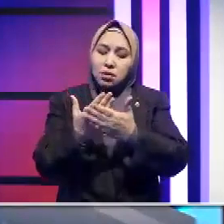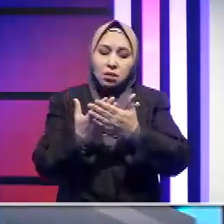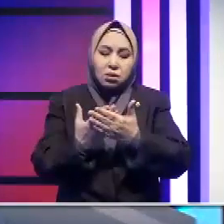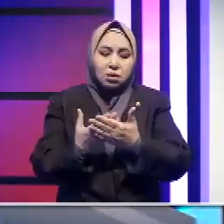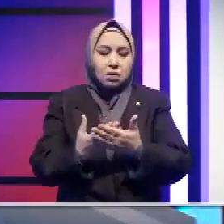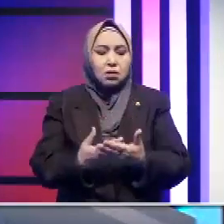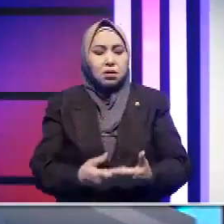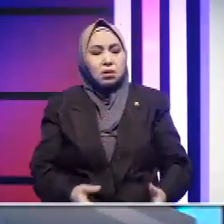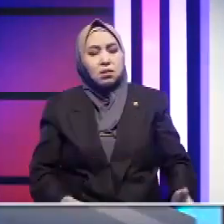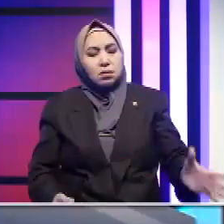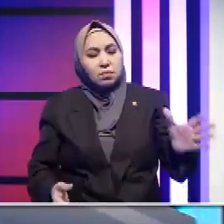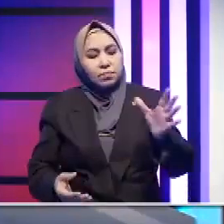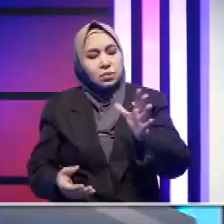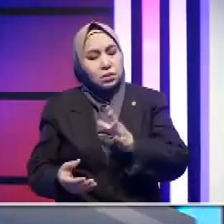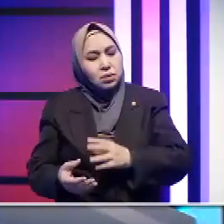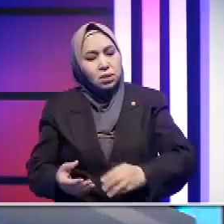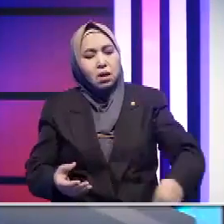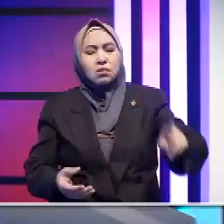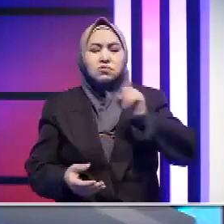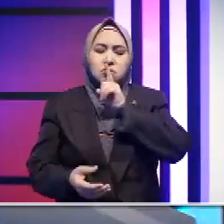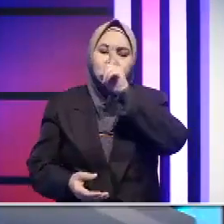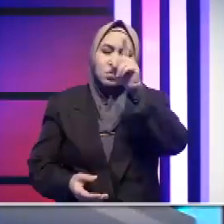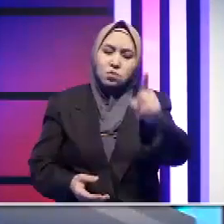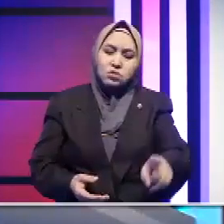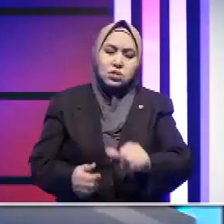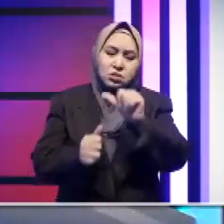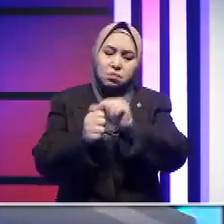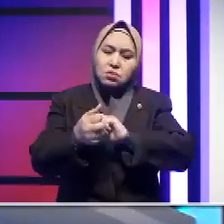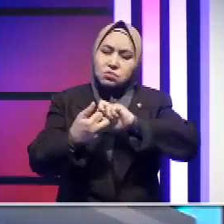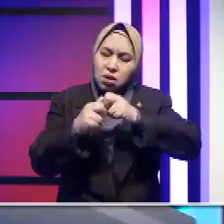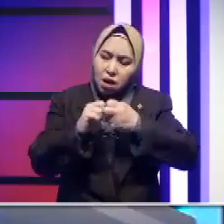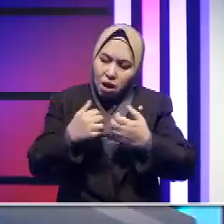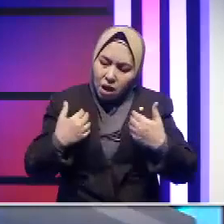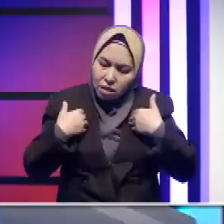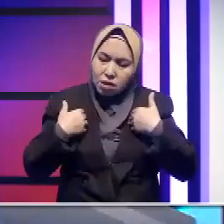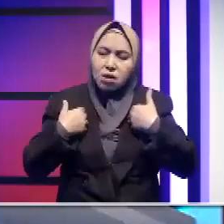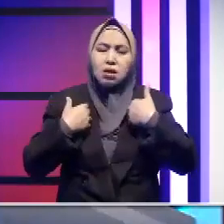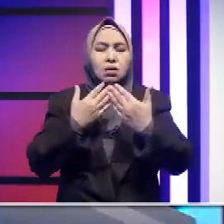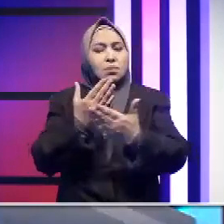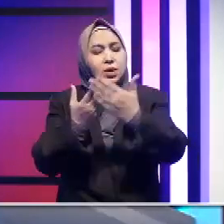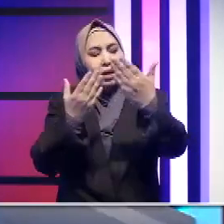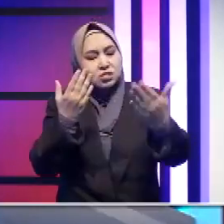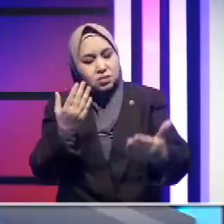Hai Inna ma'al Usri Usro oke